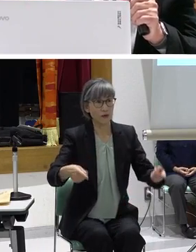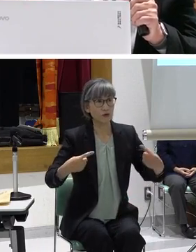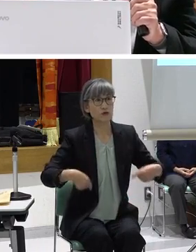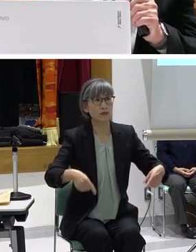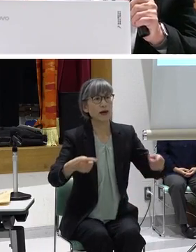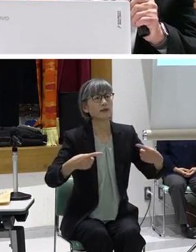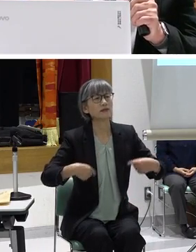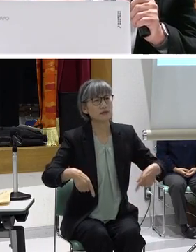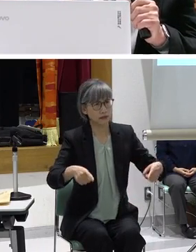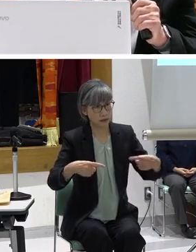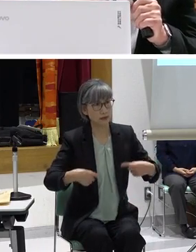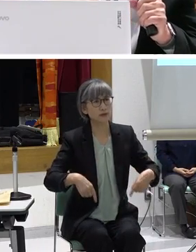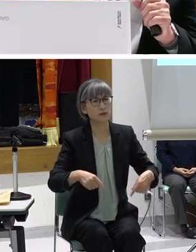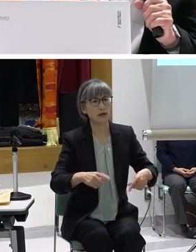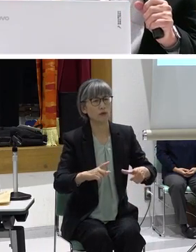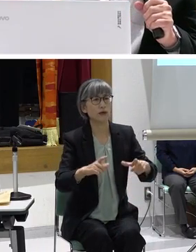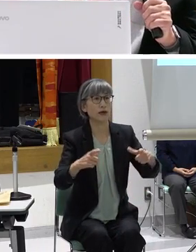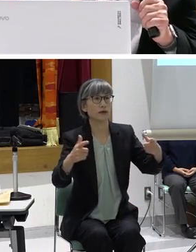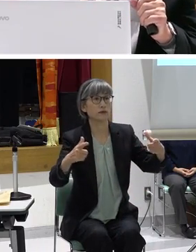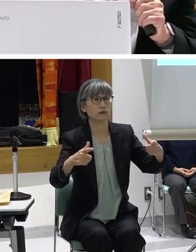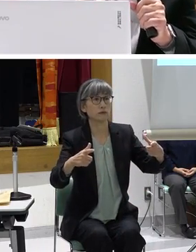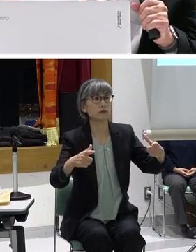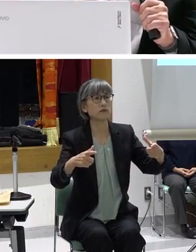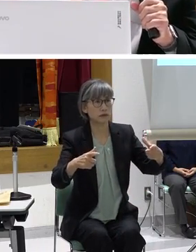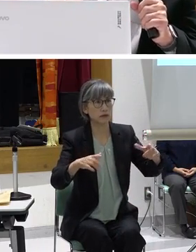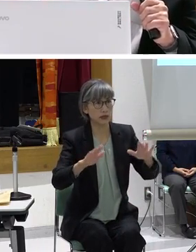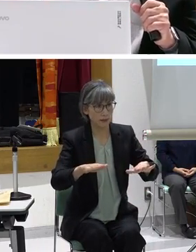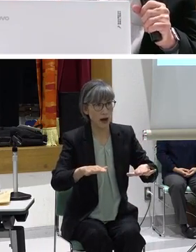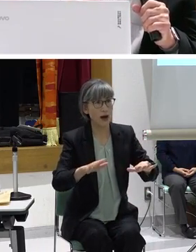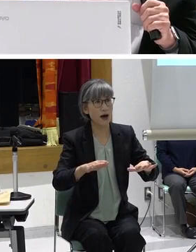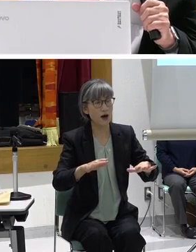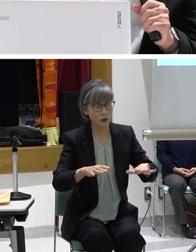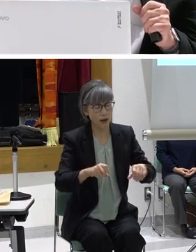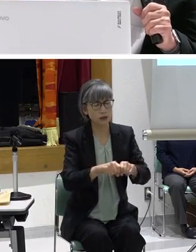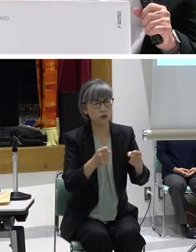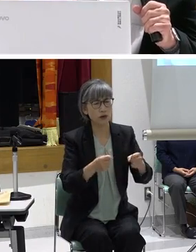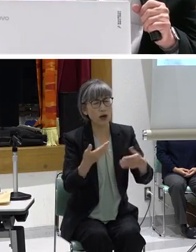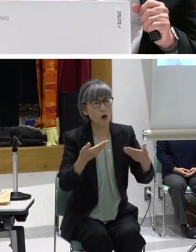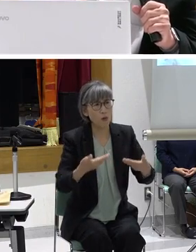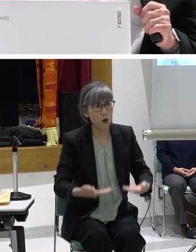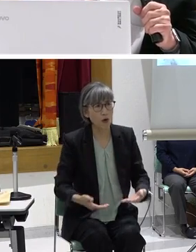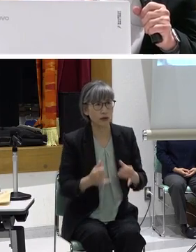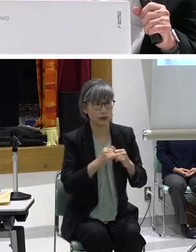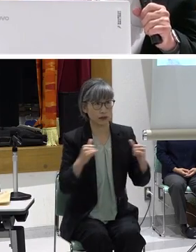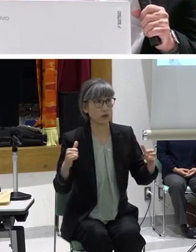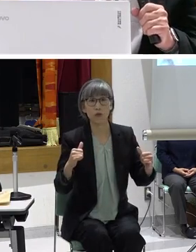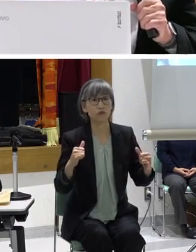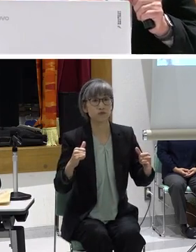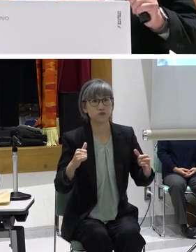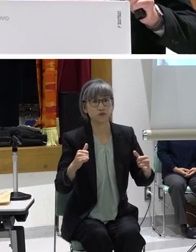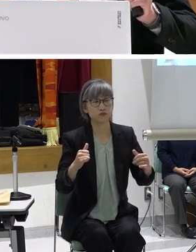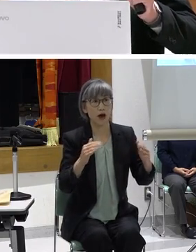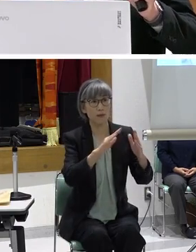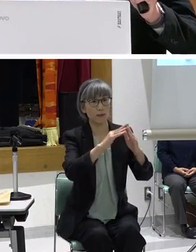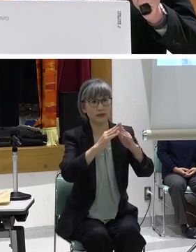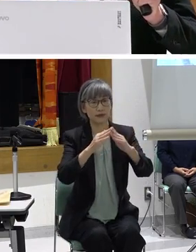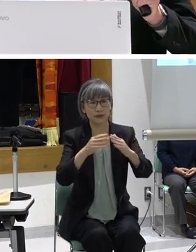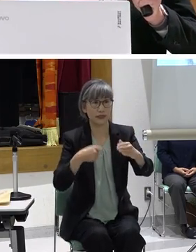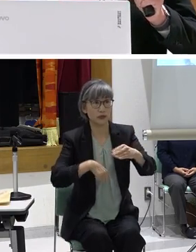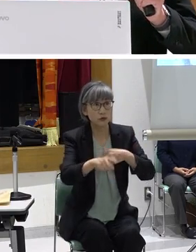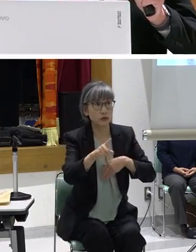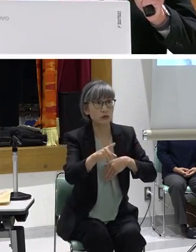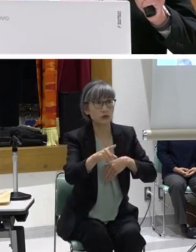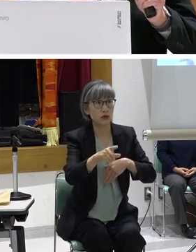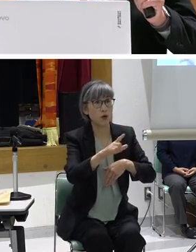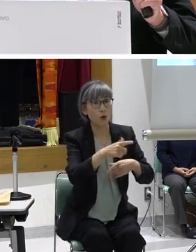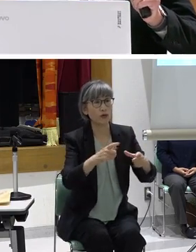をしていく中で、こうより重度の障害のある仲間がこう街に出るようになっていくんですね。じゃあ例えば私の